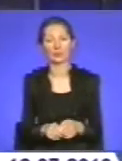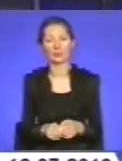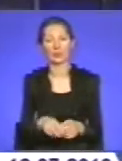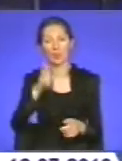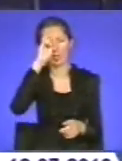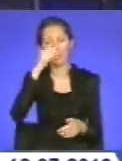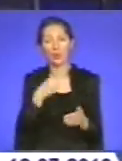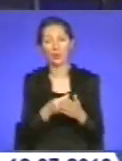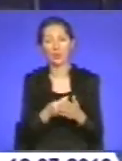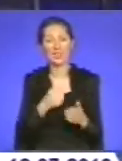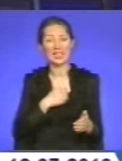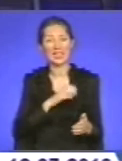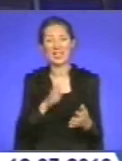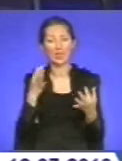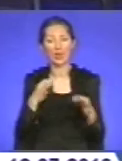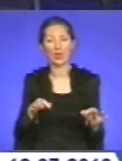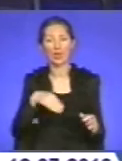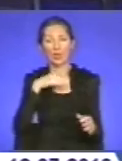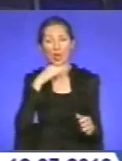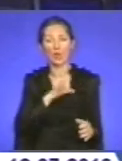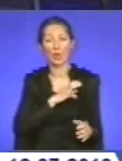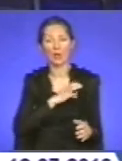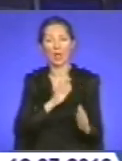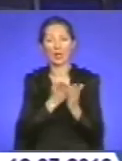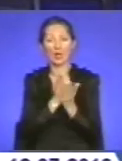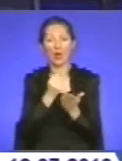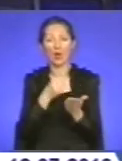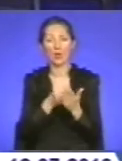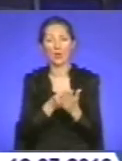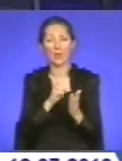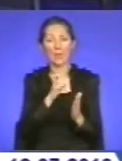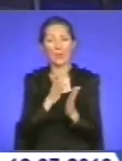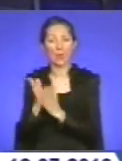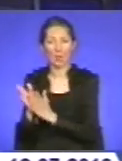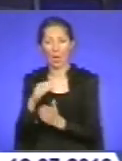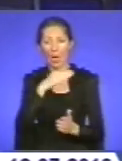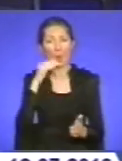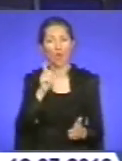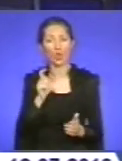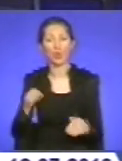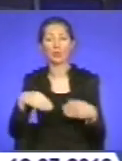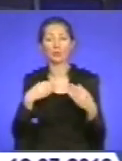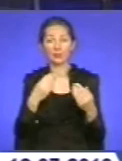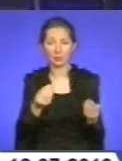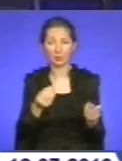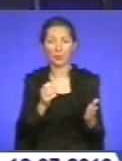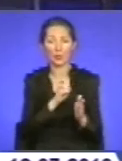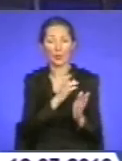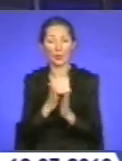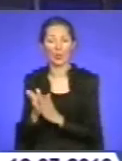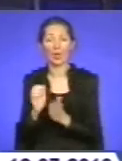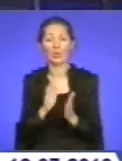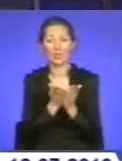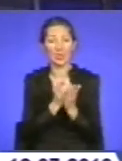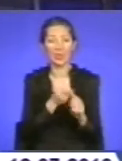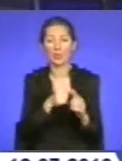Державне фінансування, на жаль, не дозволяє достатньо збагачувати книжковий фонд бібліотек. Тому чимало людей віддають до бібліотек видання, якими вже